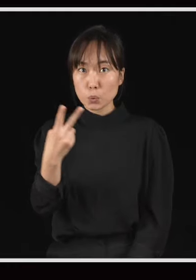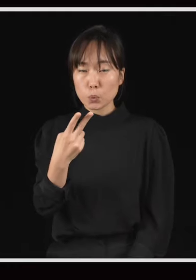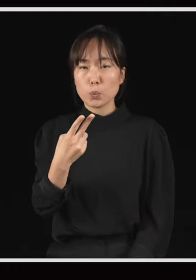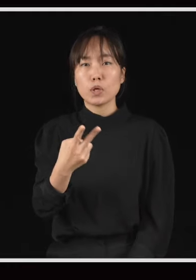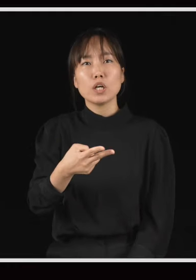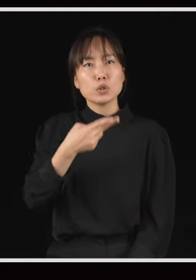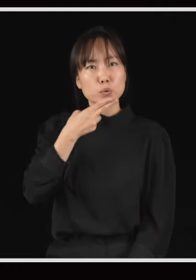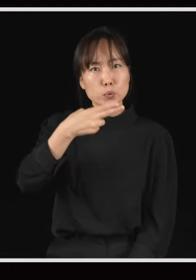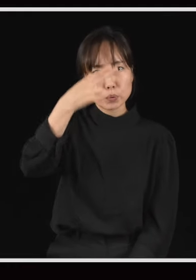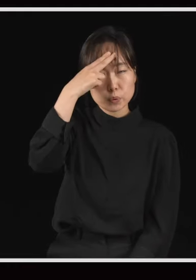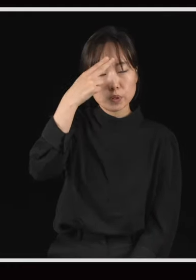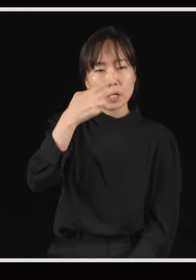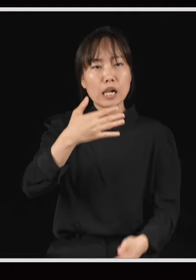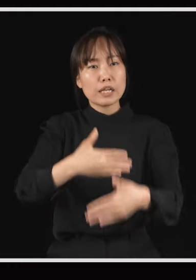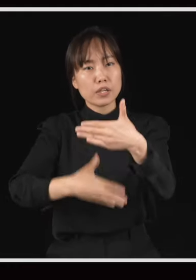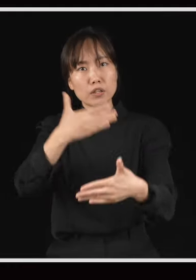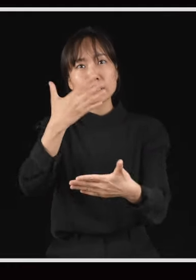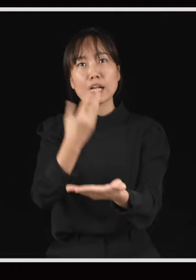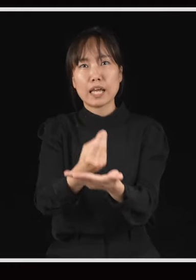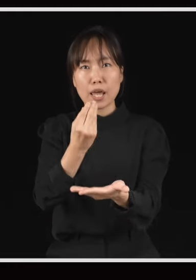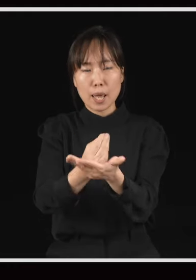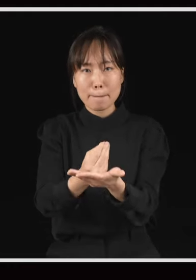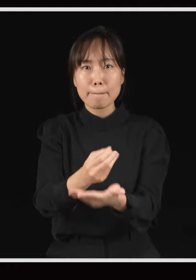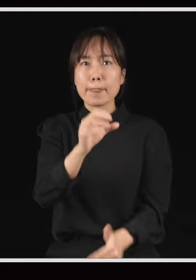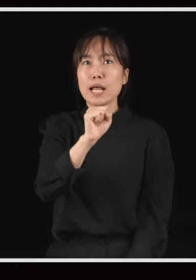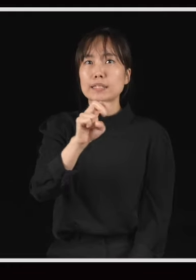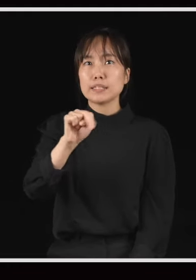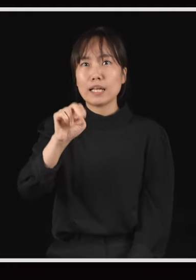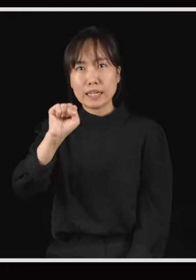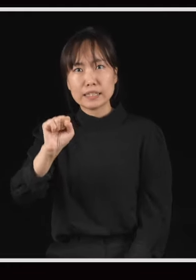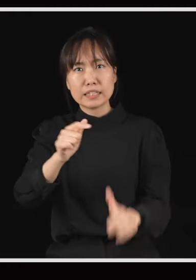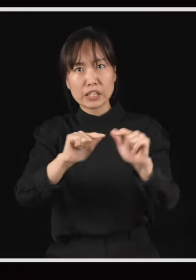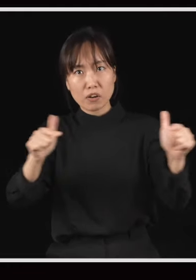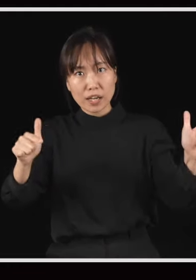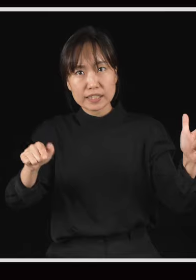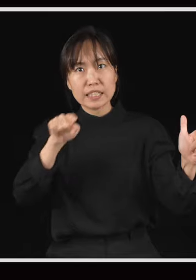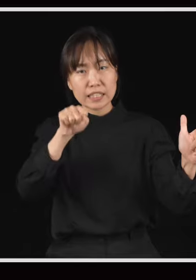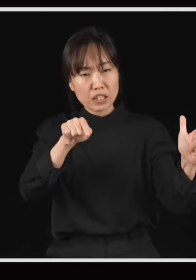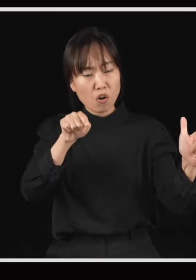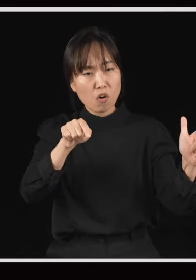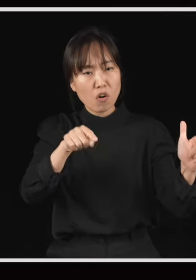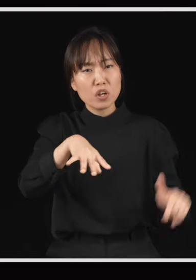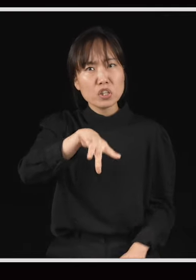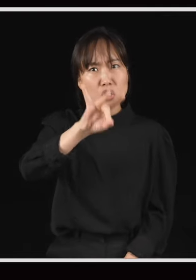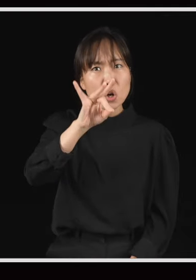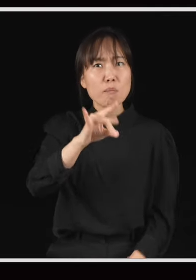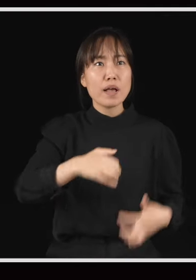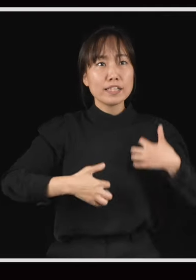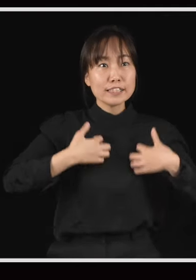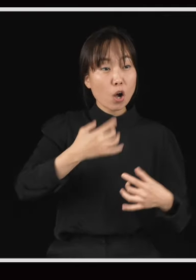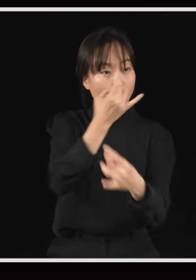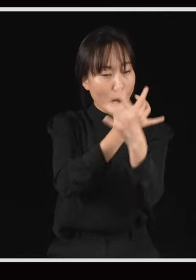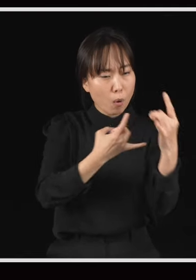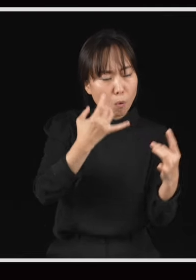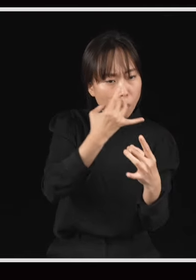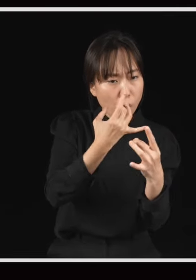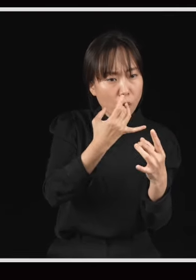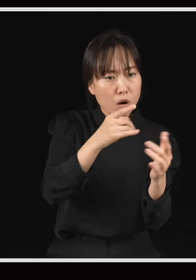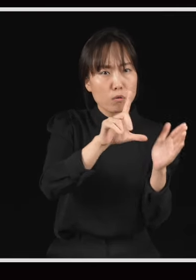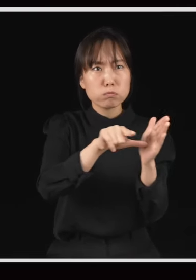주는 술이라든지 또는 소셜 미디어라든지 틱톡이라든지 유튜브라든지 이런 것들이 당장은 우리에게 도파민을